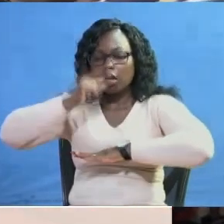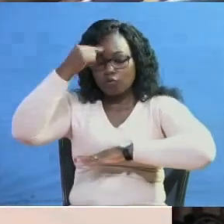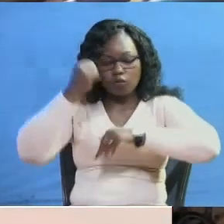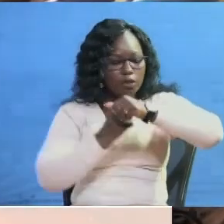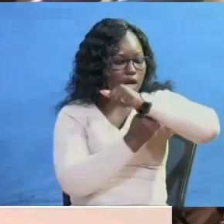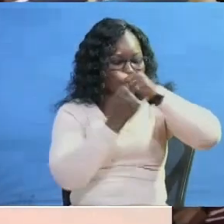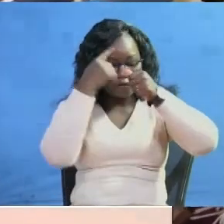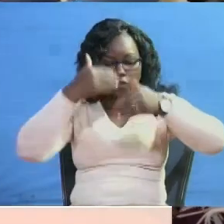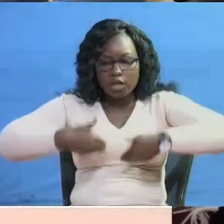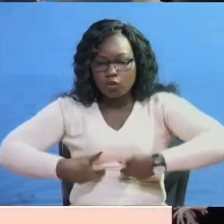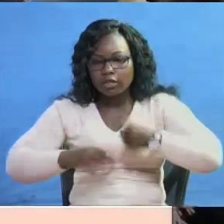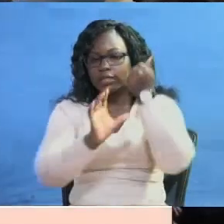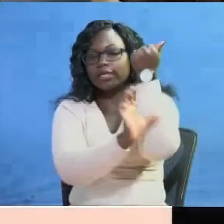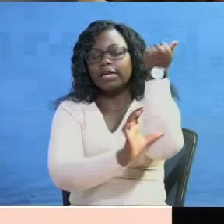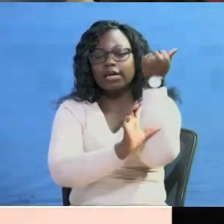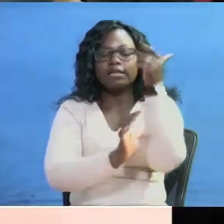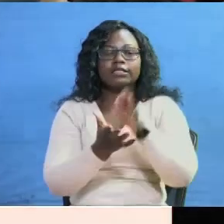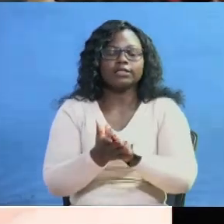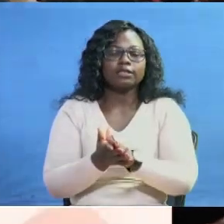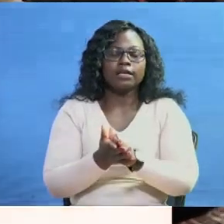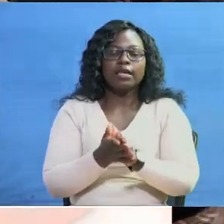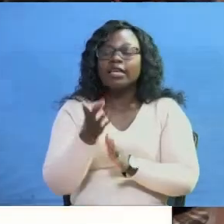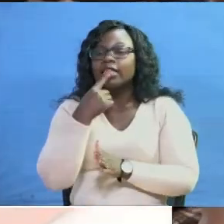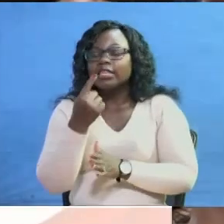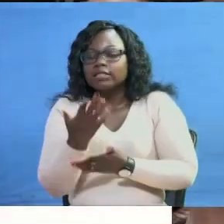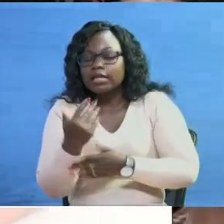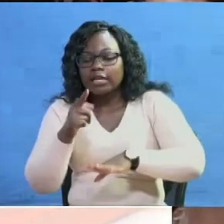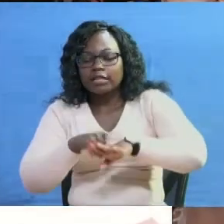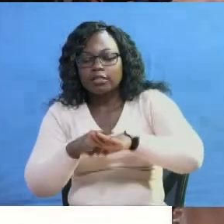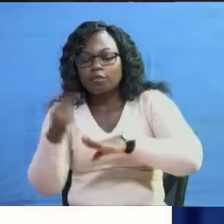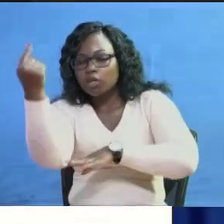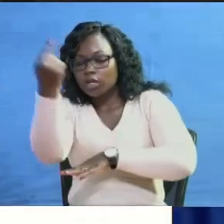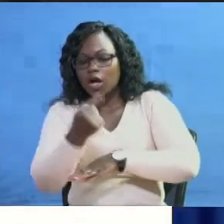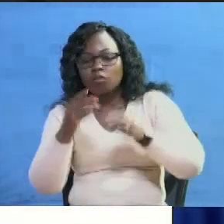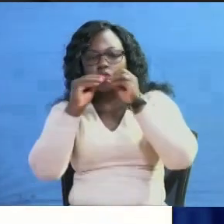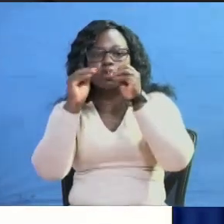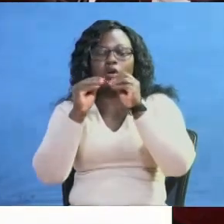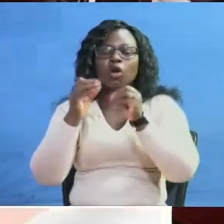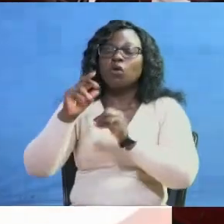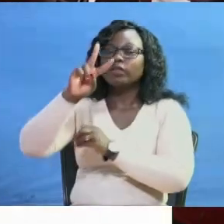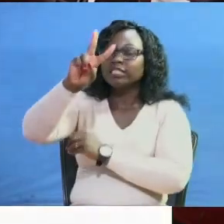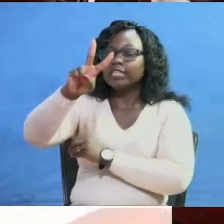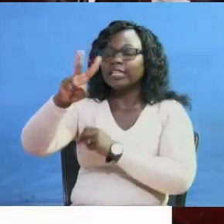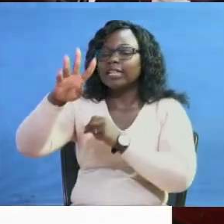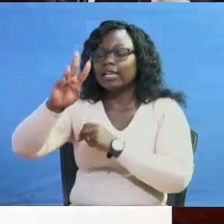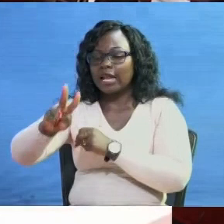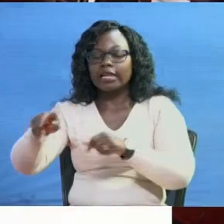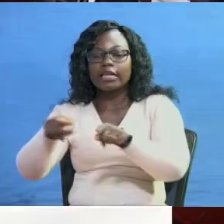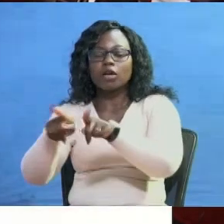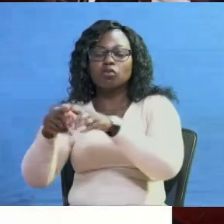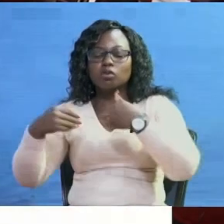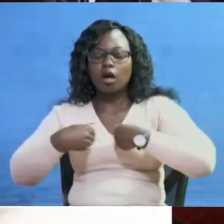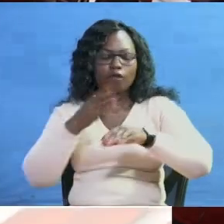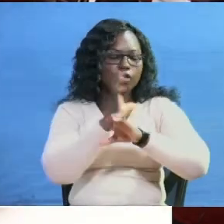kwa vijana nchini. Rais alisema hayo wakati akihudhuria mkutano wa 24 wa pamoja wa kanisa